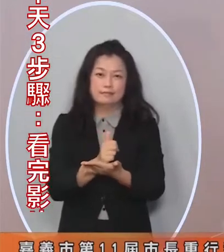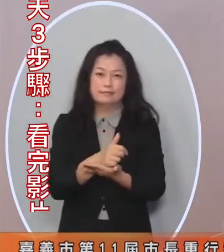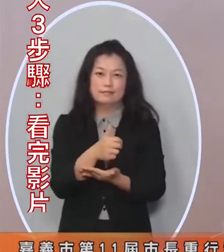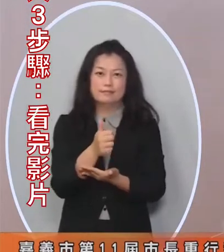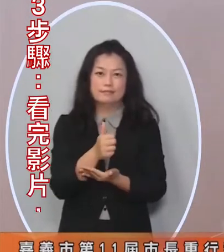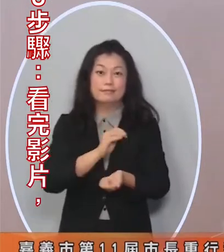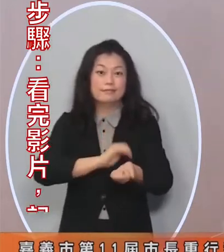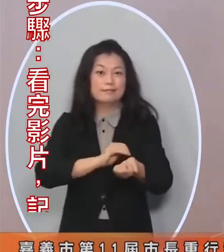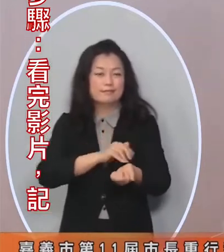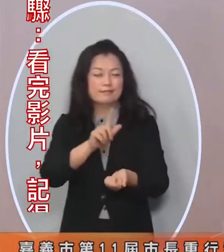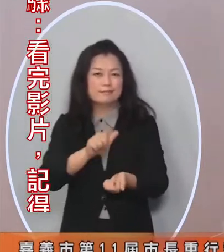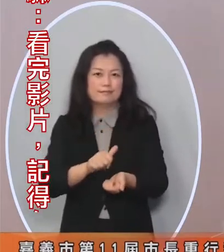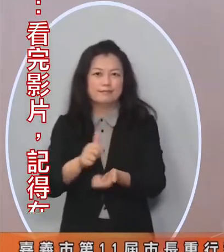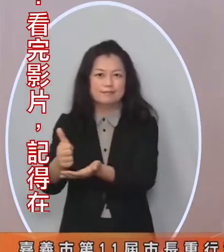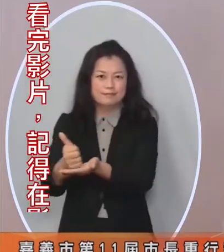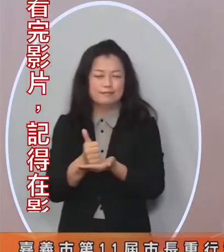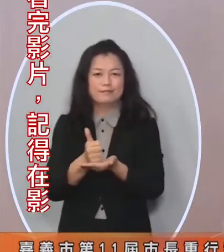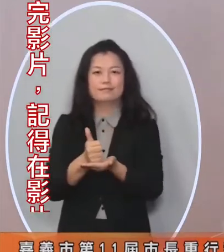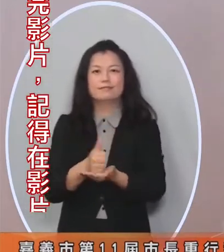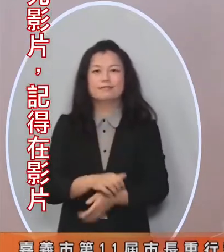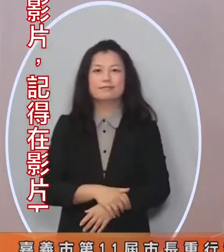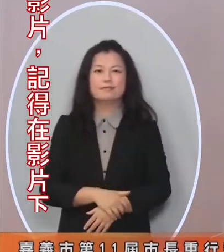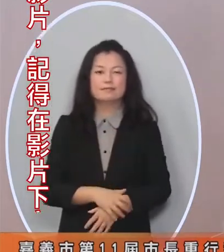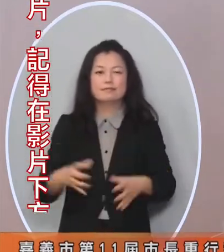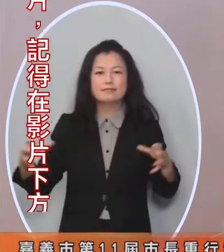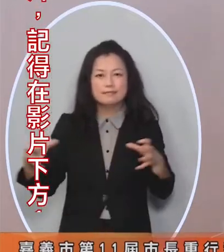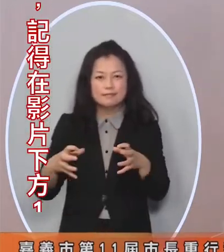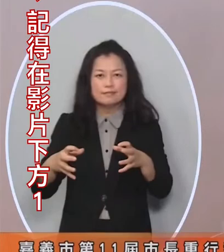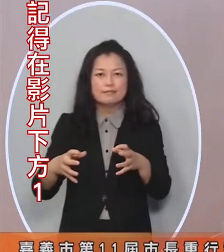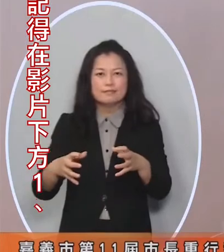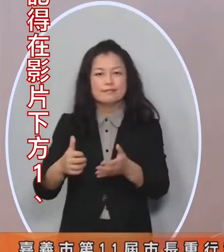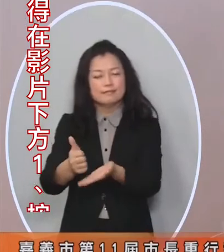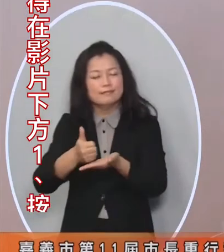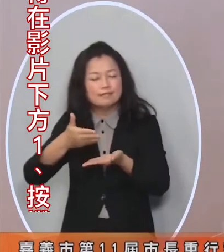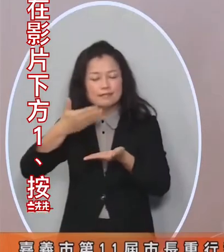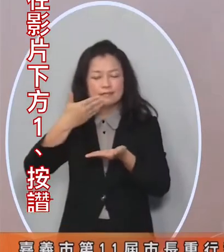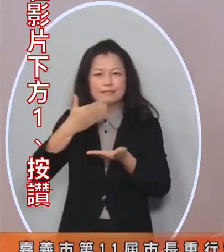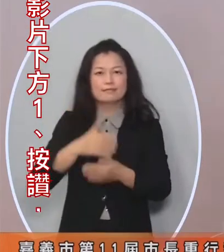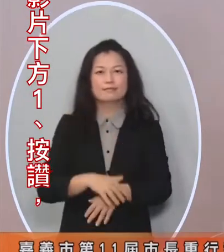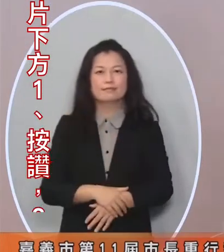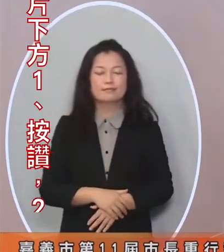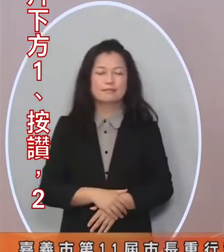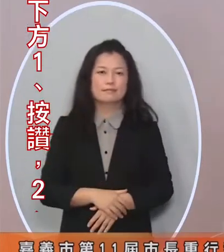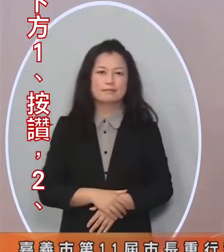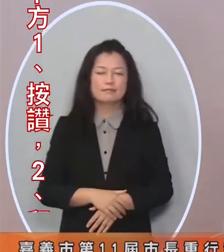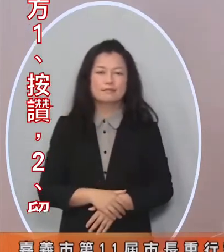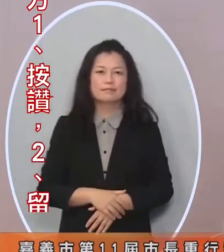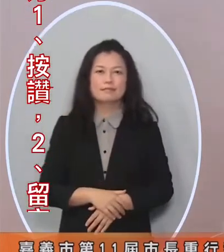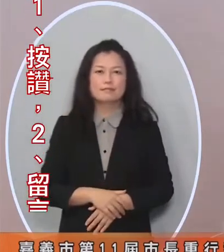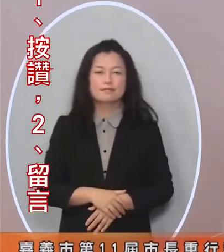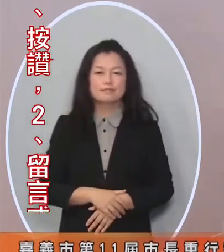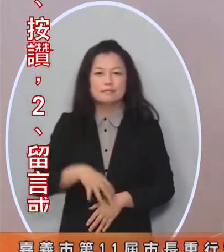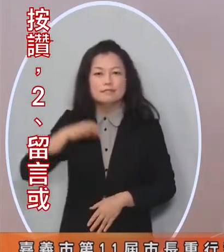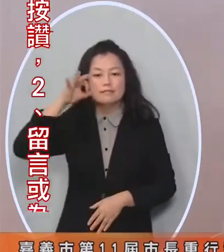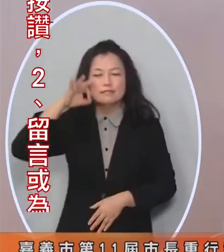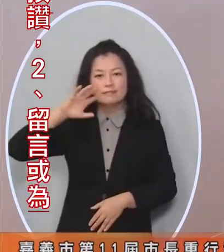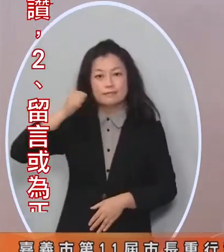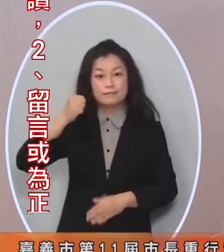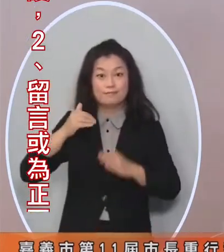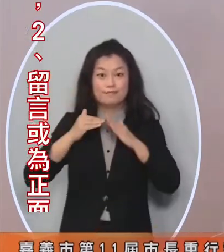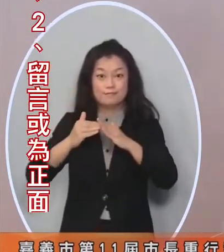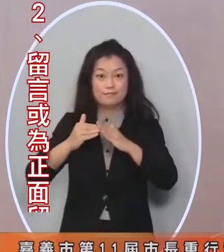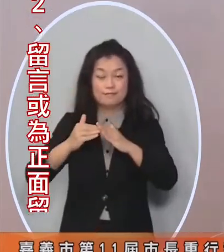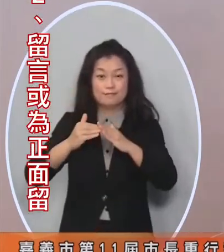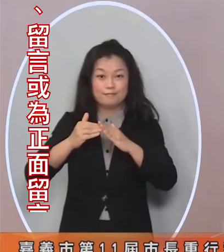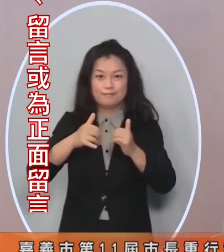翁寿良翁医师哈来当贵宾，我们一起来招待您。我相信我们也开放我们所有嘉义市的选民一起来排队，大